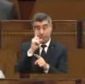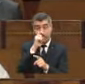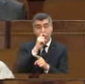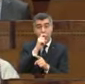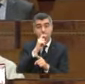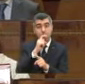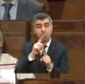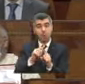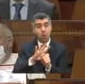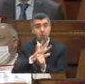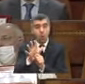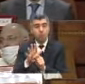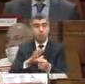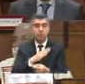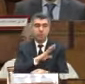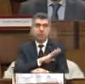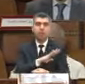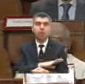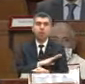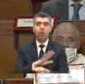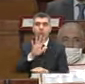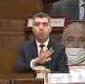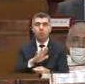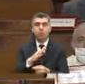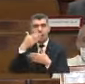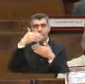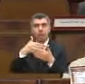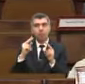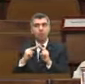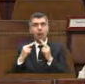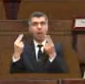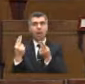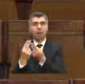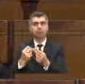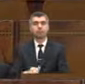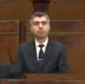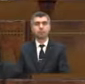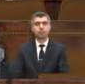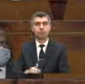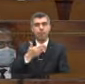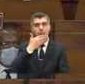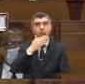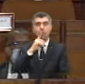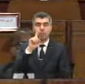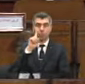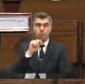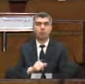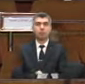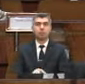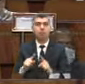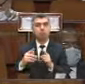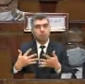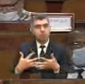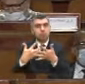وأن يستمر برأسه مرفوع بين دول العالم. وبفضل الله تعالى وبفضل التلاحم